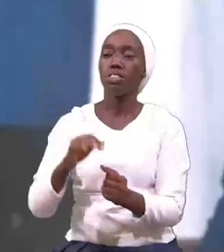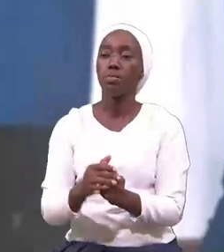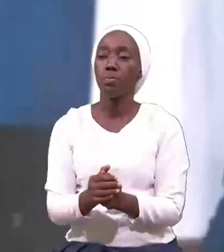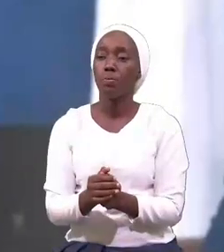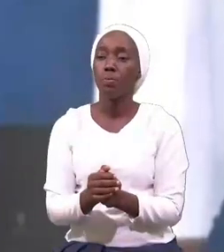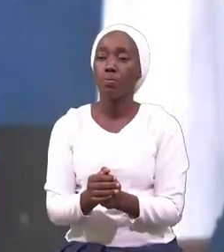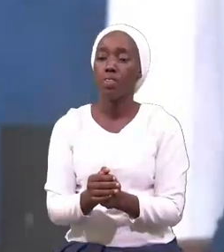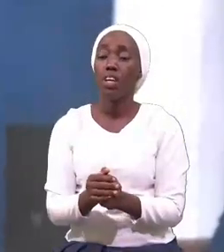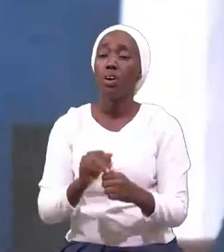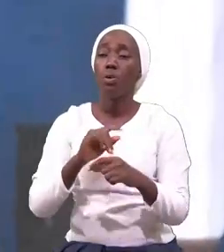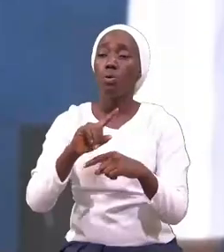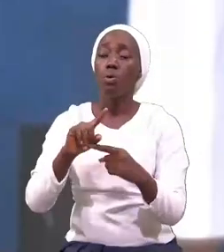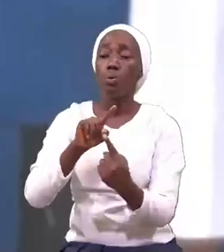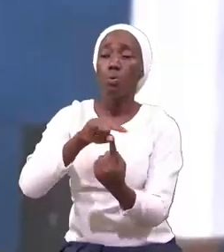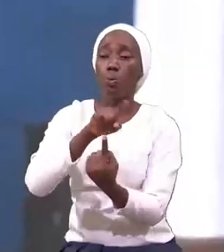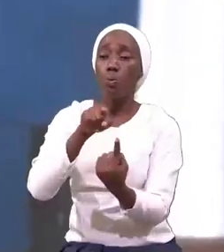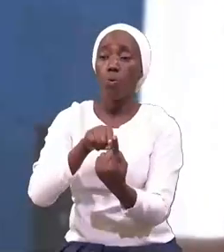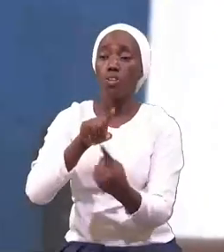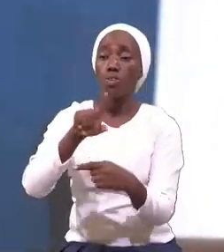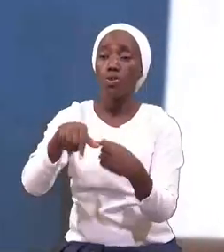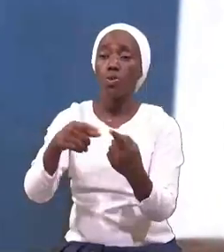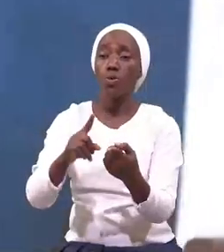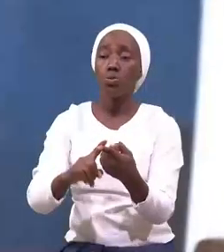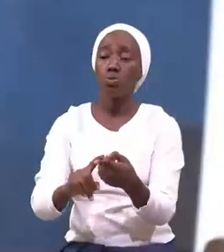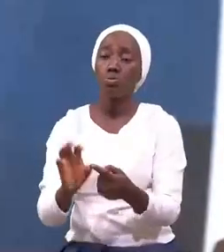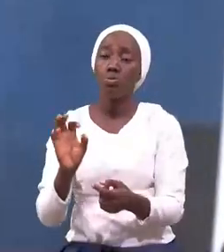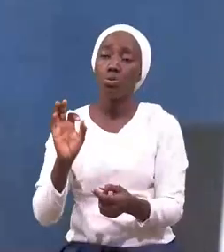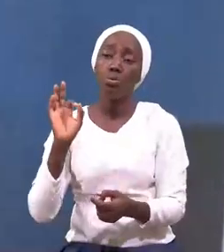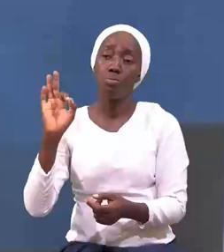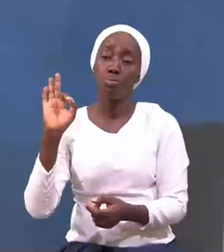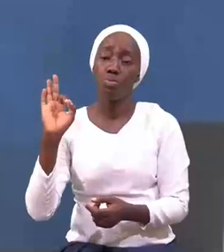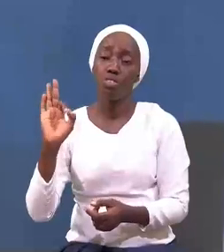l'Esprit. Quand vous allez prêcher,